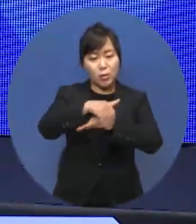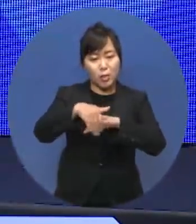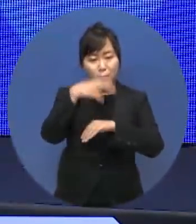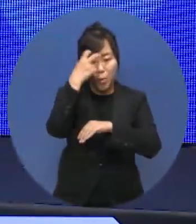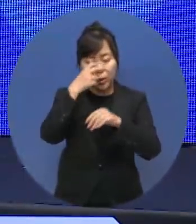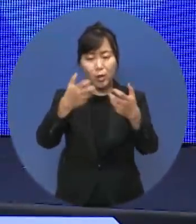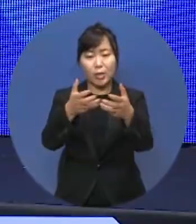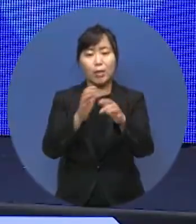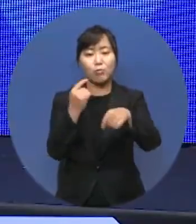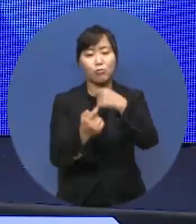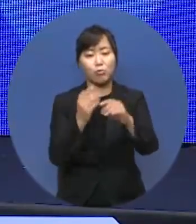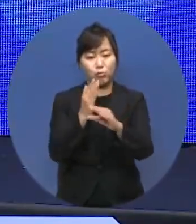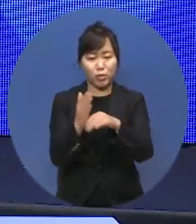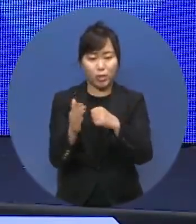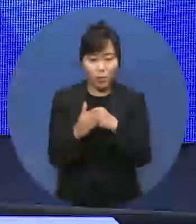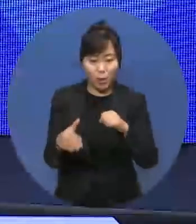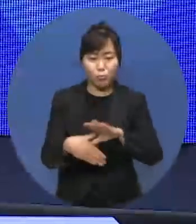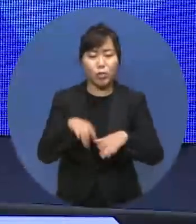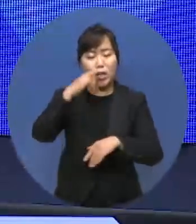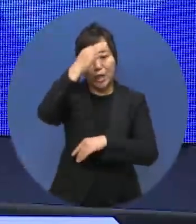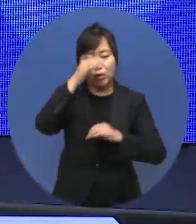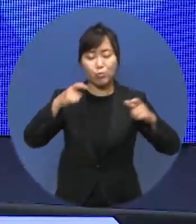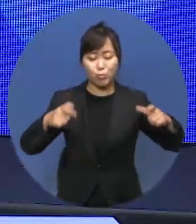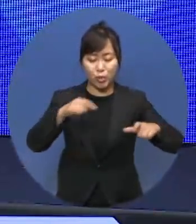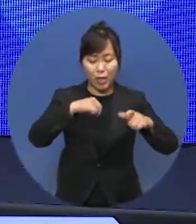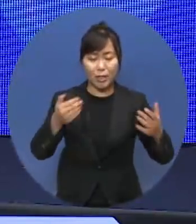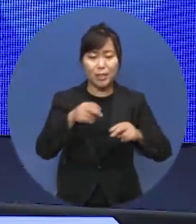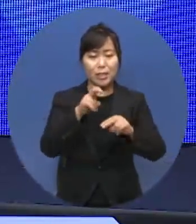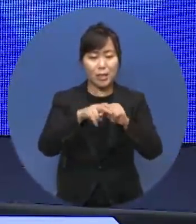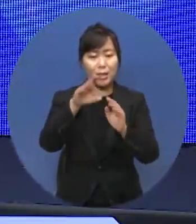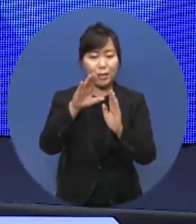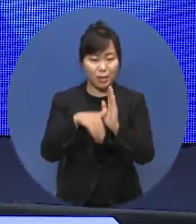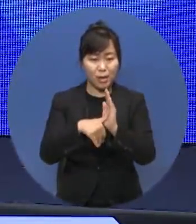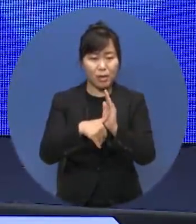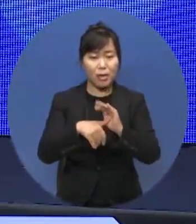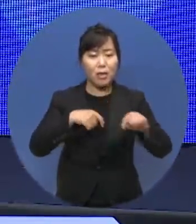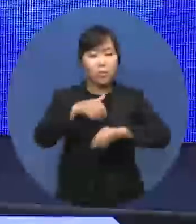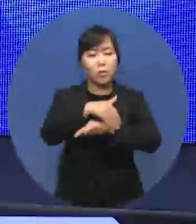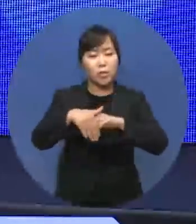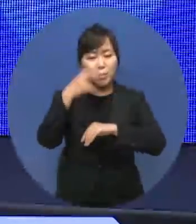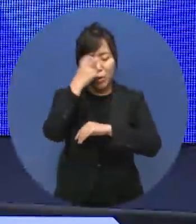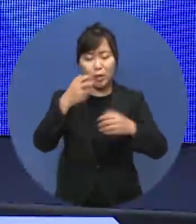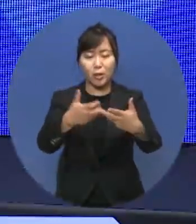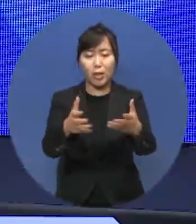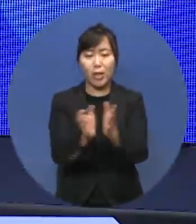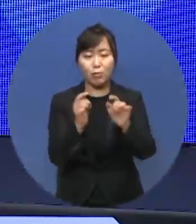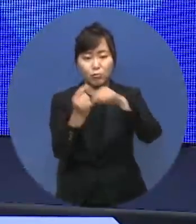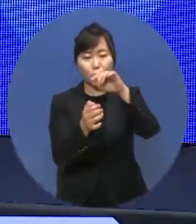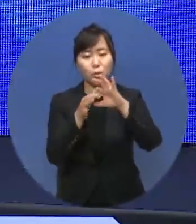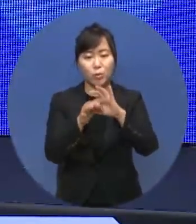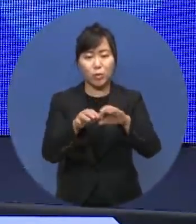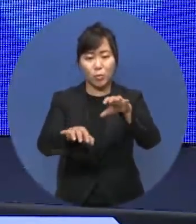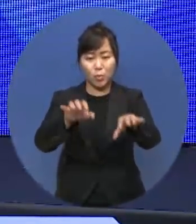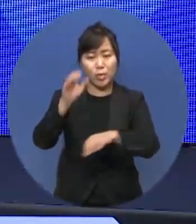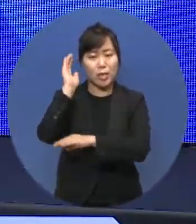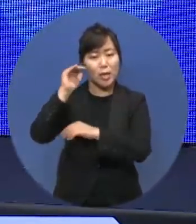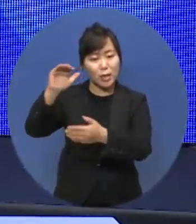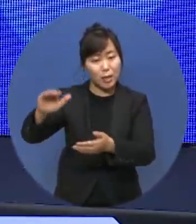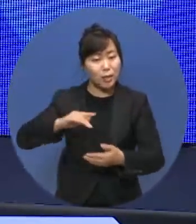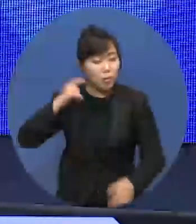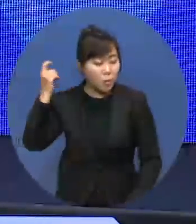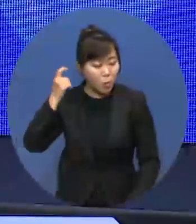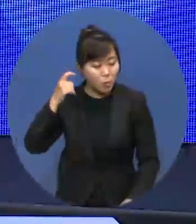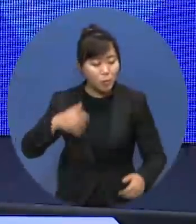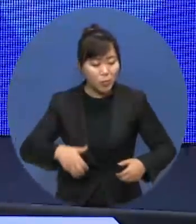하고 있습니다. 그렇기 때문에 이제 문화예술 분야의 일자리에 있어서도 또 정책 모니터링단 운영을 통해서 현장의 얘기를 듣고